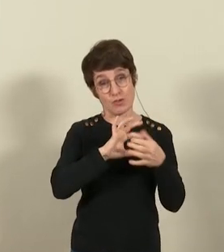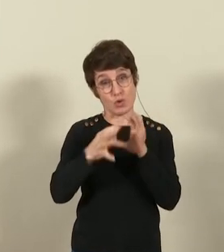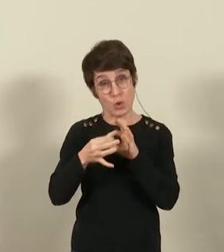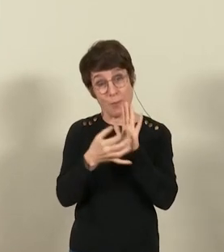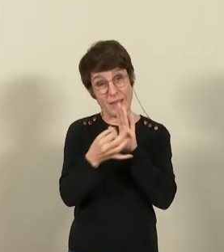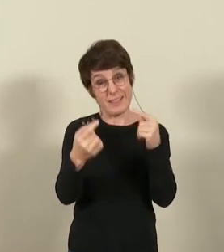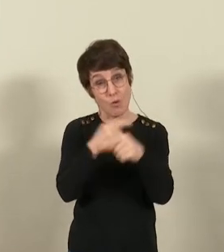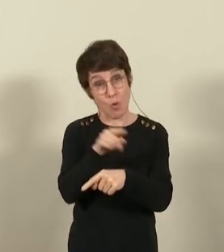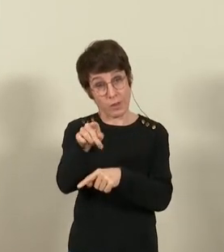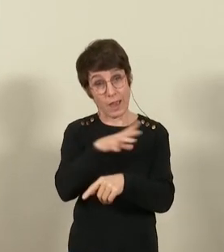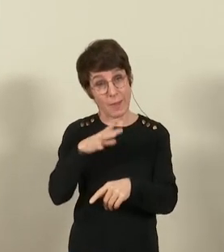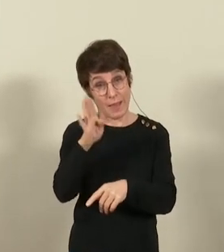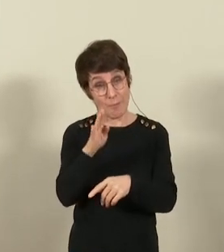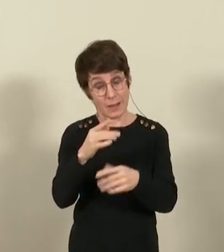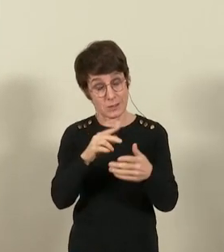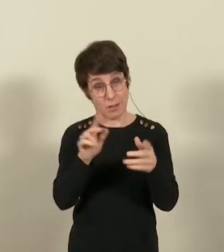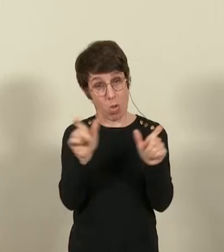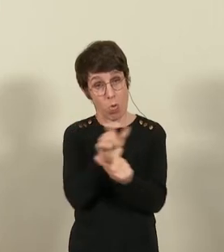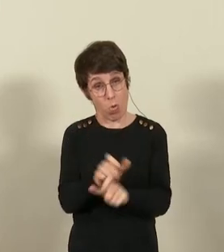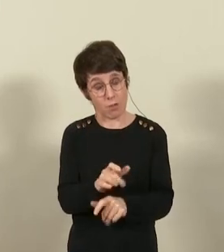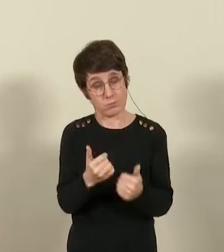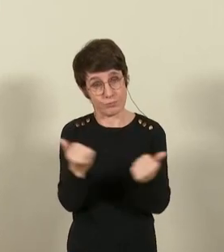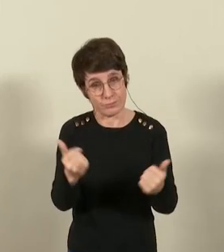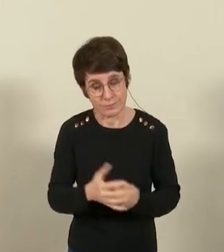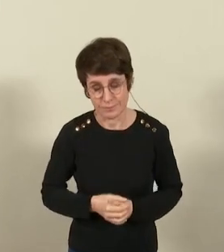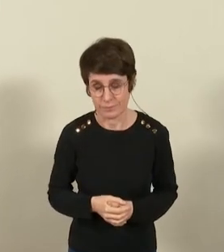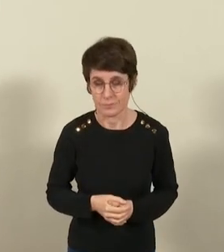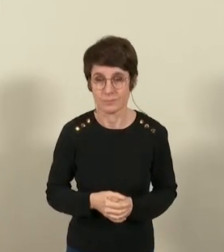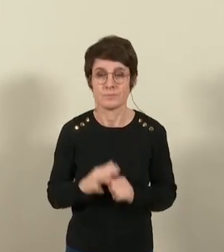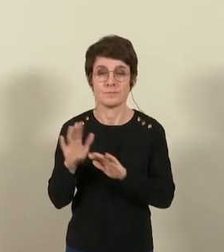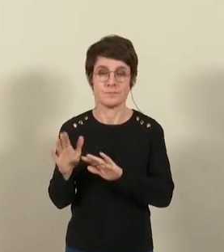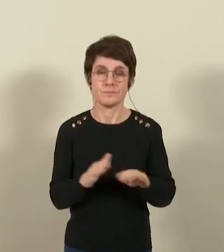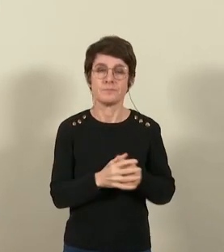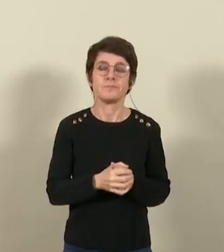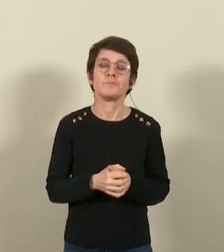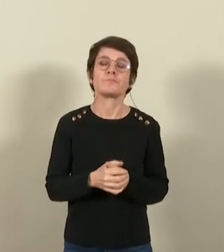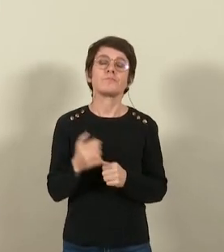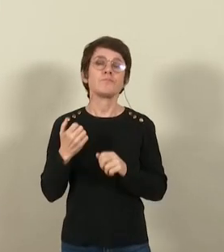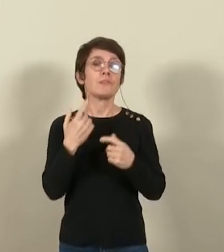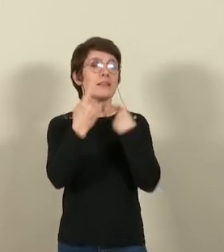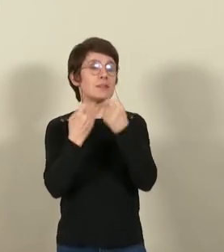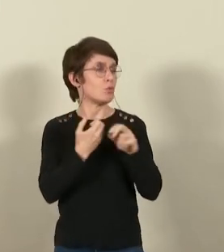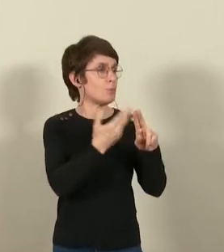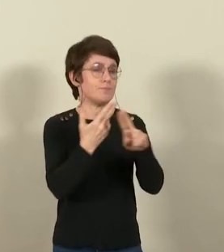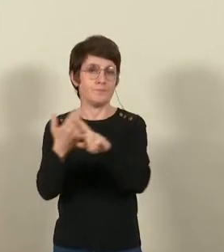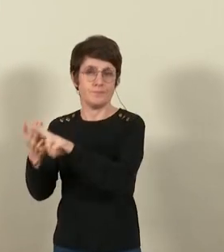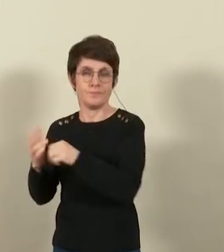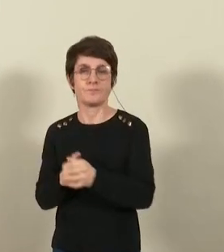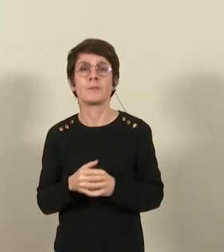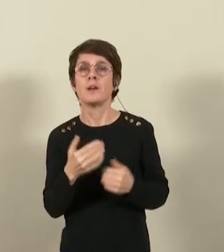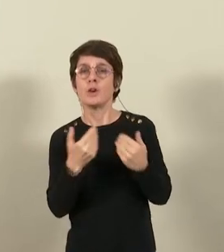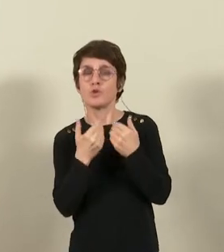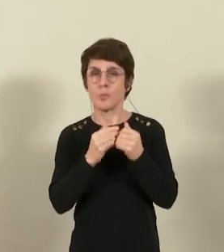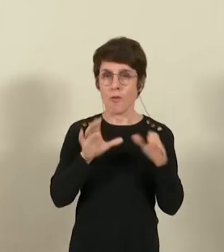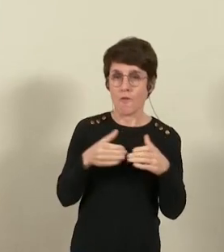ensuite juste je vais je vais finir aussi répondre à quelques questions nous nous on nous a demandé s'il était question d'un One Shot ou pas